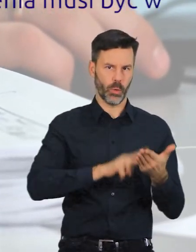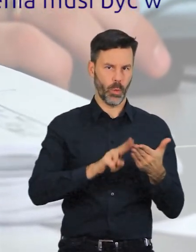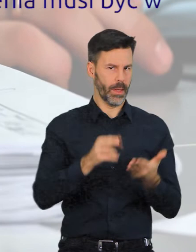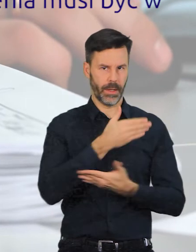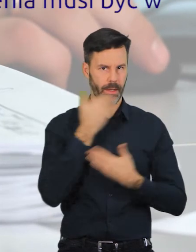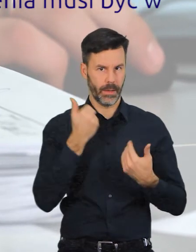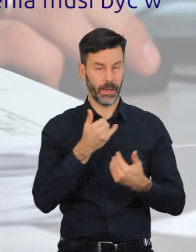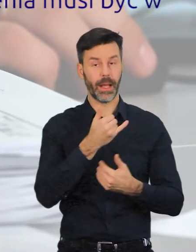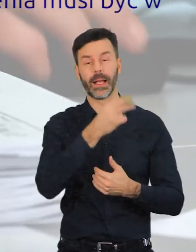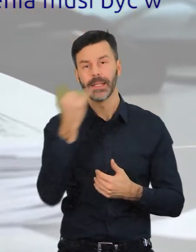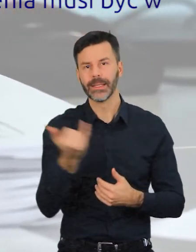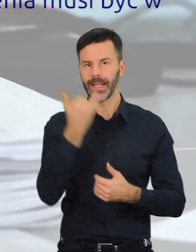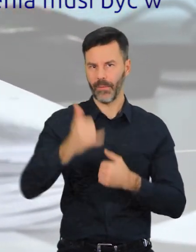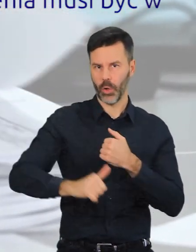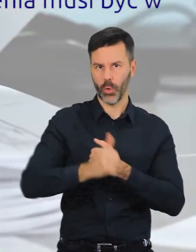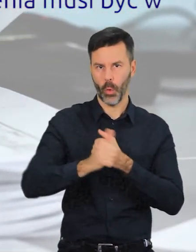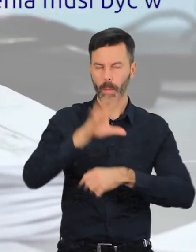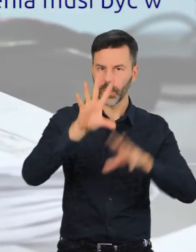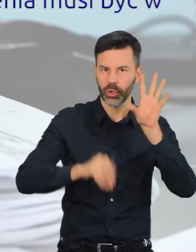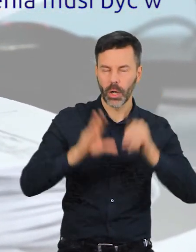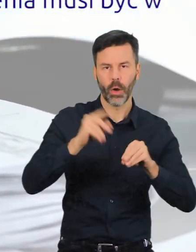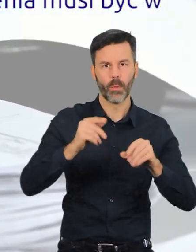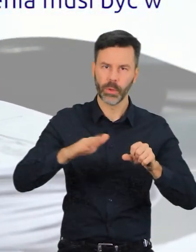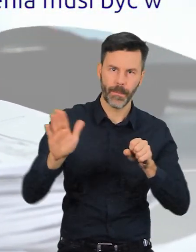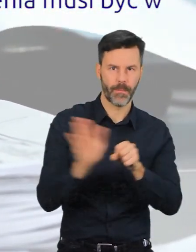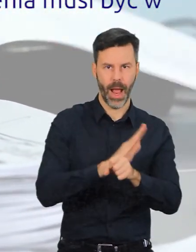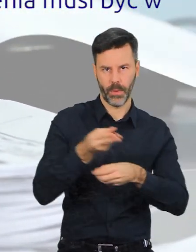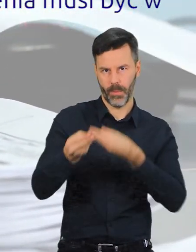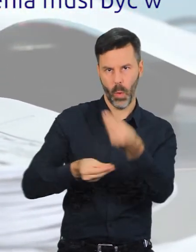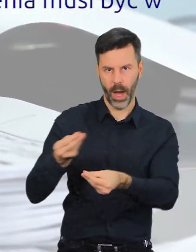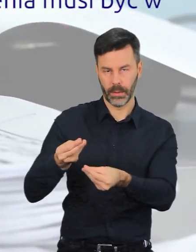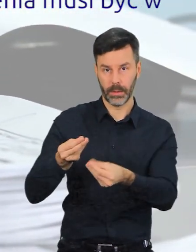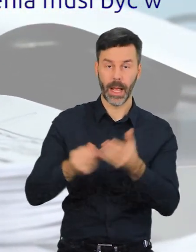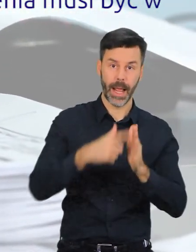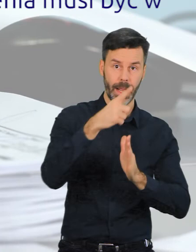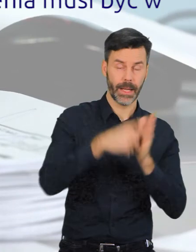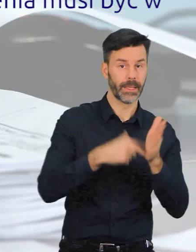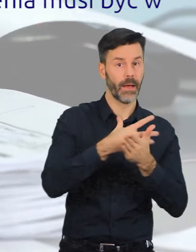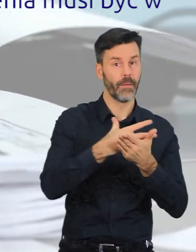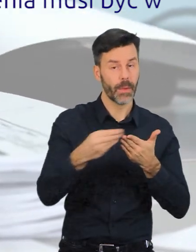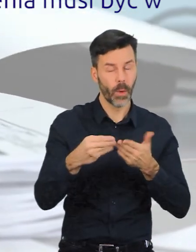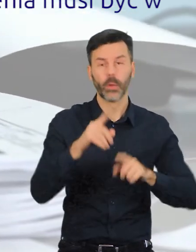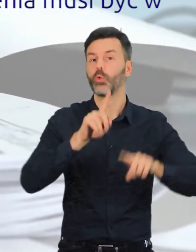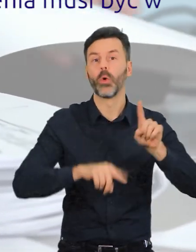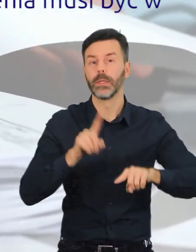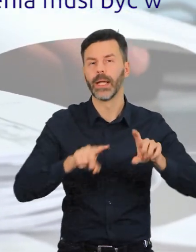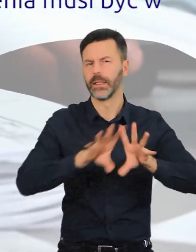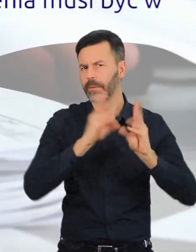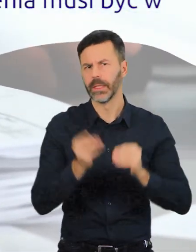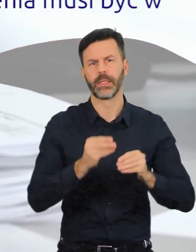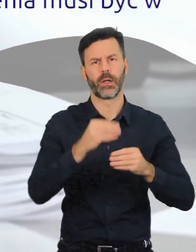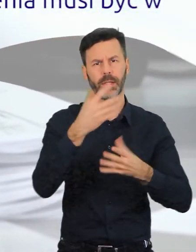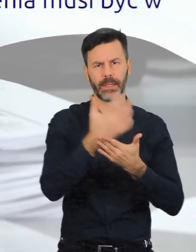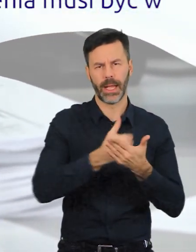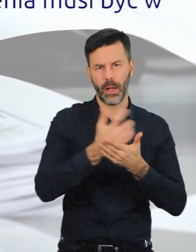księgowy przedstawiony do rozliczenia musi być w pełni opłacony. W przypadku listy płac oznacza to opłacenie wszystkich składników wynagrodzenia ujętych na